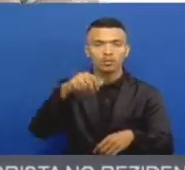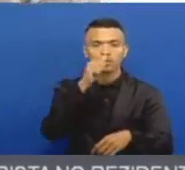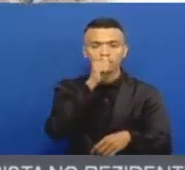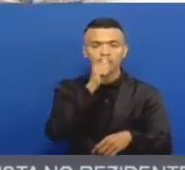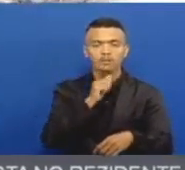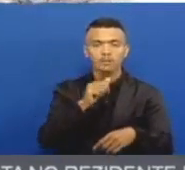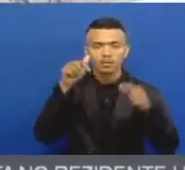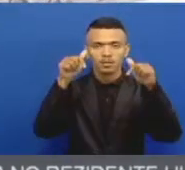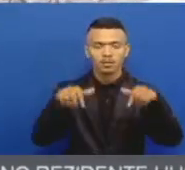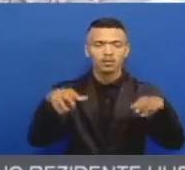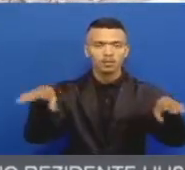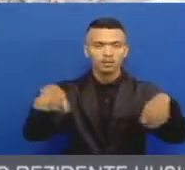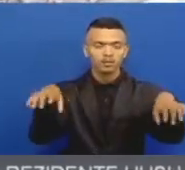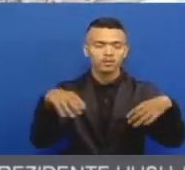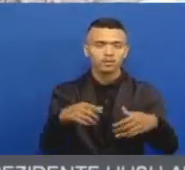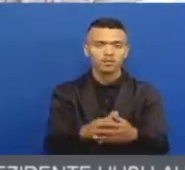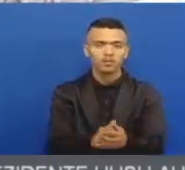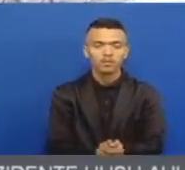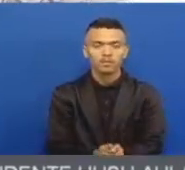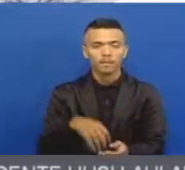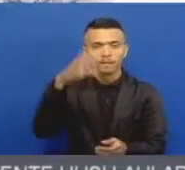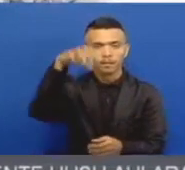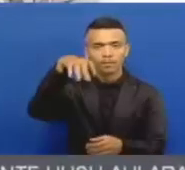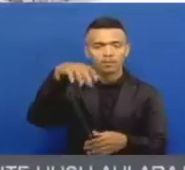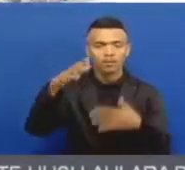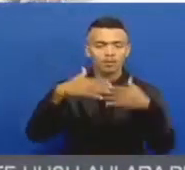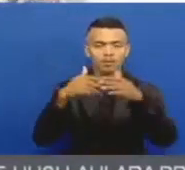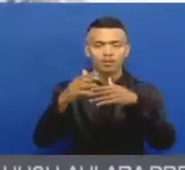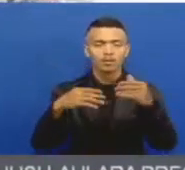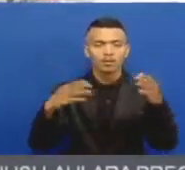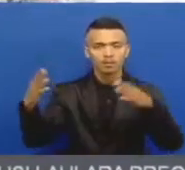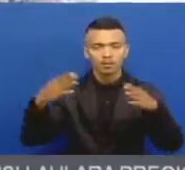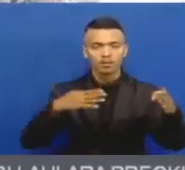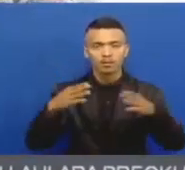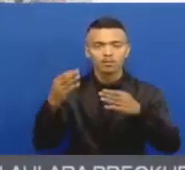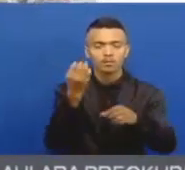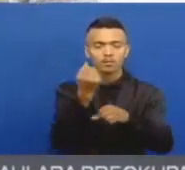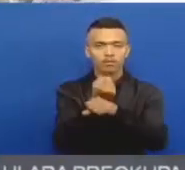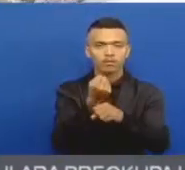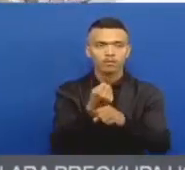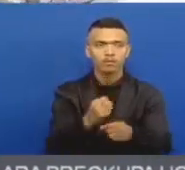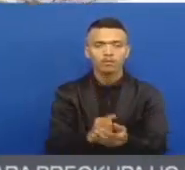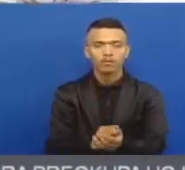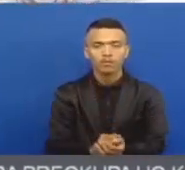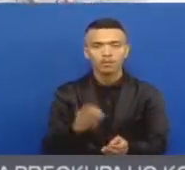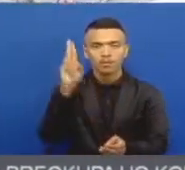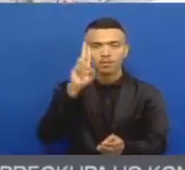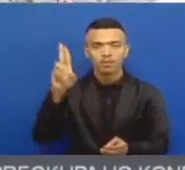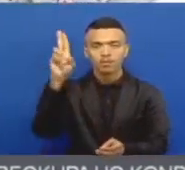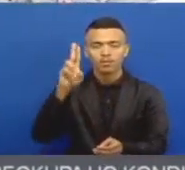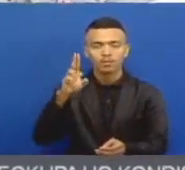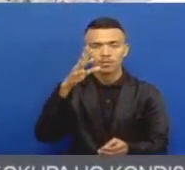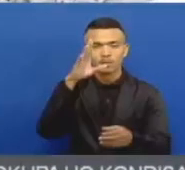ini peran tapi usah udang nahan normal saya uting si sulapan satu ne ne saya be usah be diskan saya media